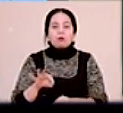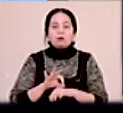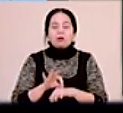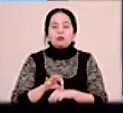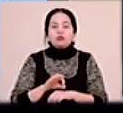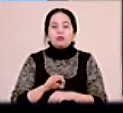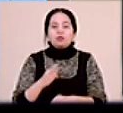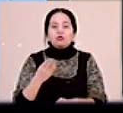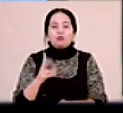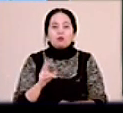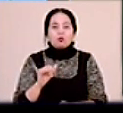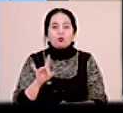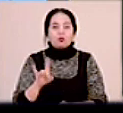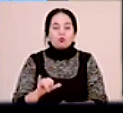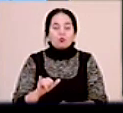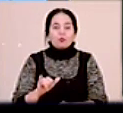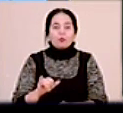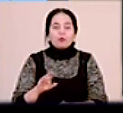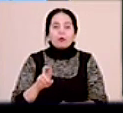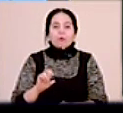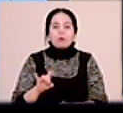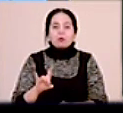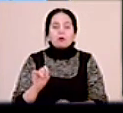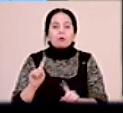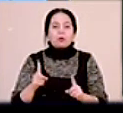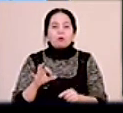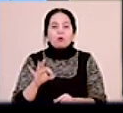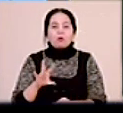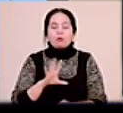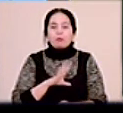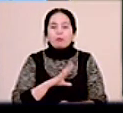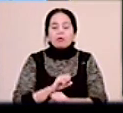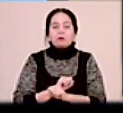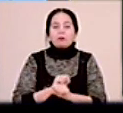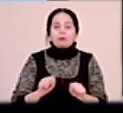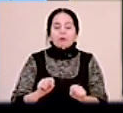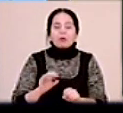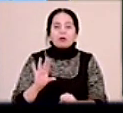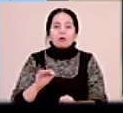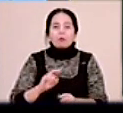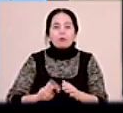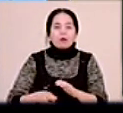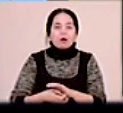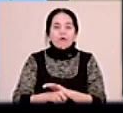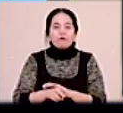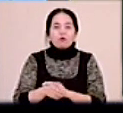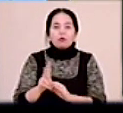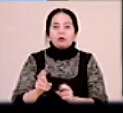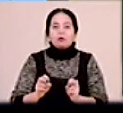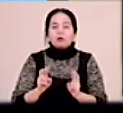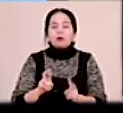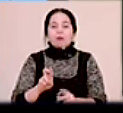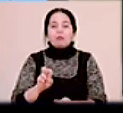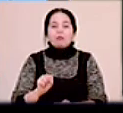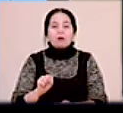шкуру барса, а потому, что он был смел и проворен, как барс.